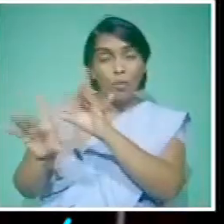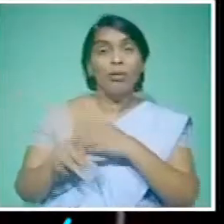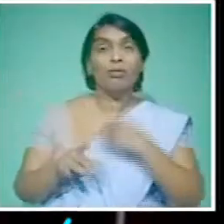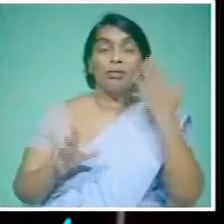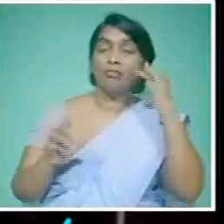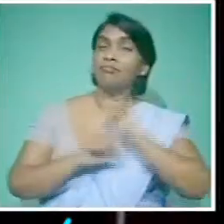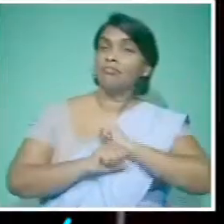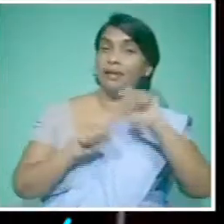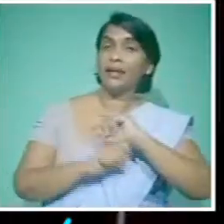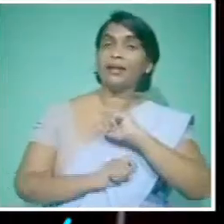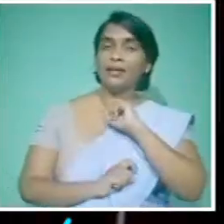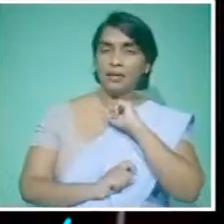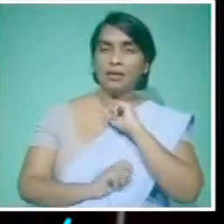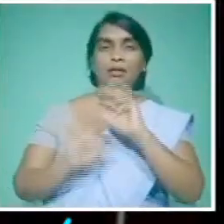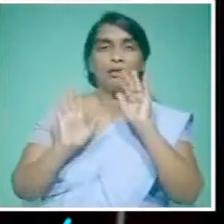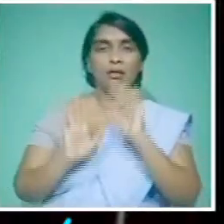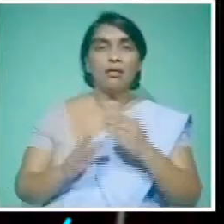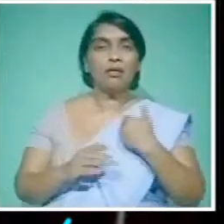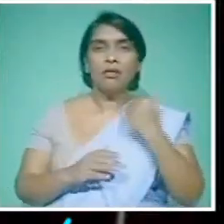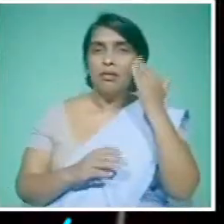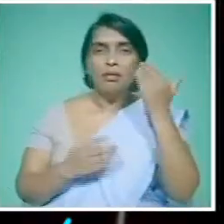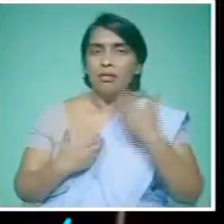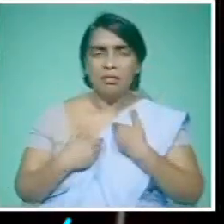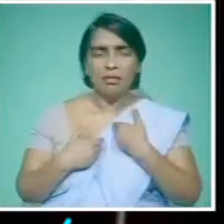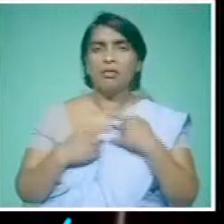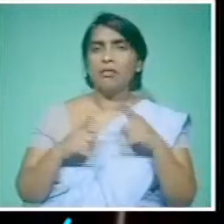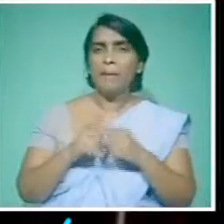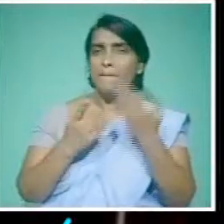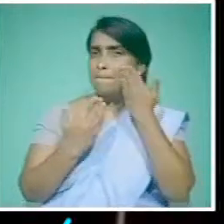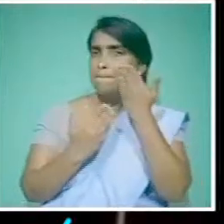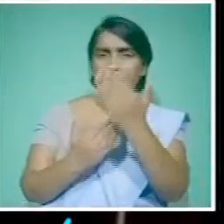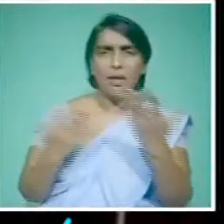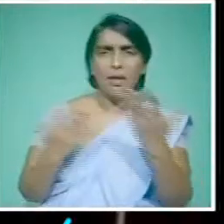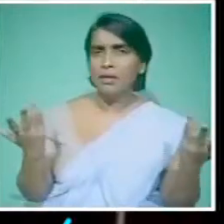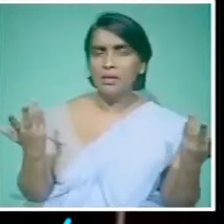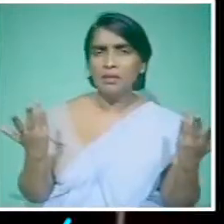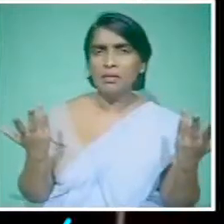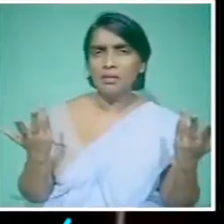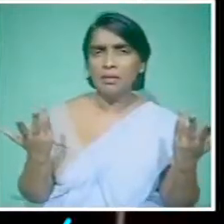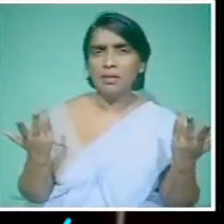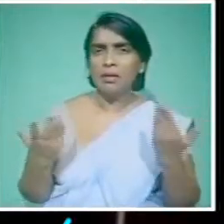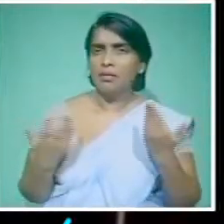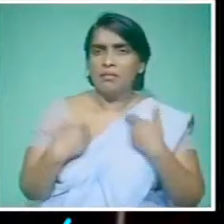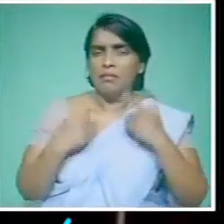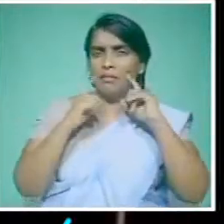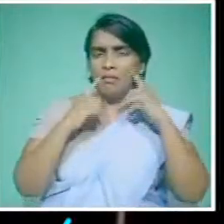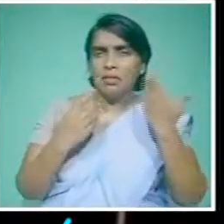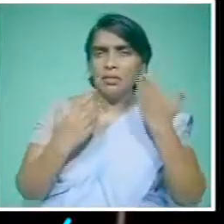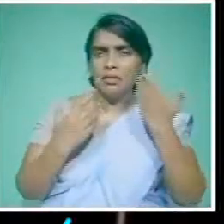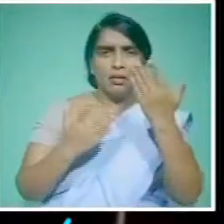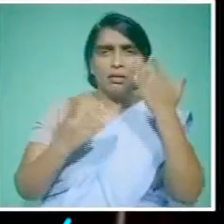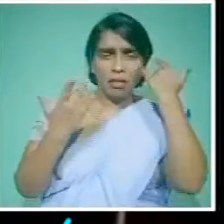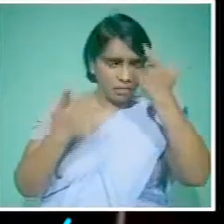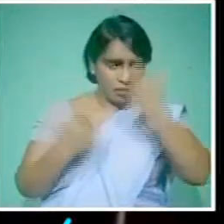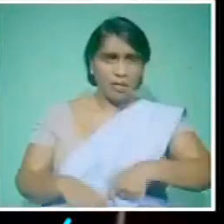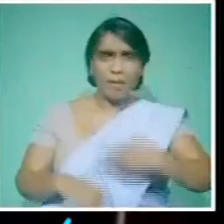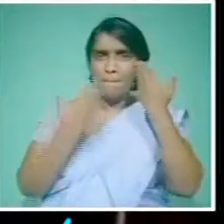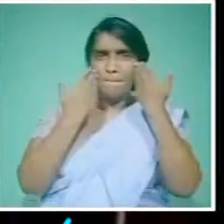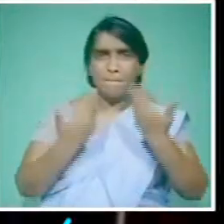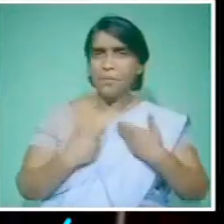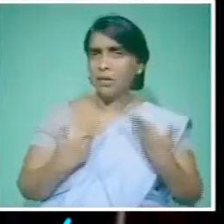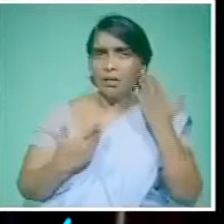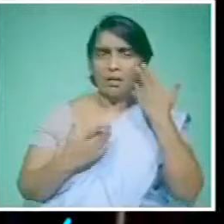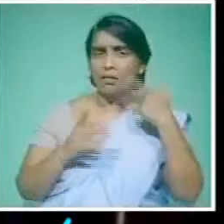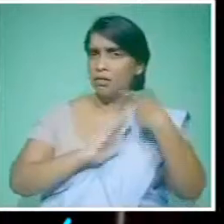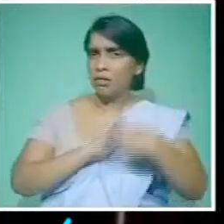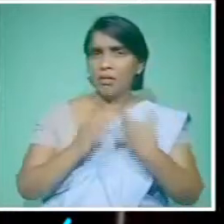එළියට බහින්නේ කෑ ගහනද. හැබැයි මම කාන්තාවක් විදිහට පේන්නේ නැද්ද? මන් දන්නේ නැහැ එහෙම පෙනුමක් නැද්ද? මම කාන්තාවක්